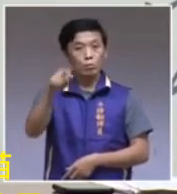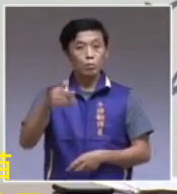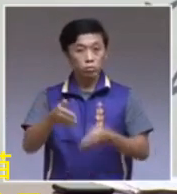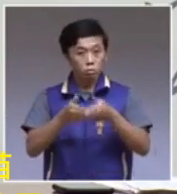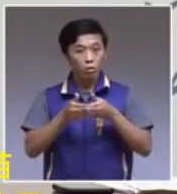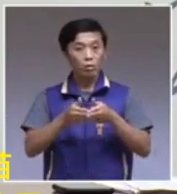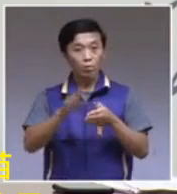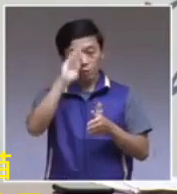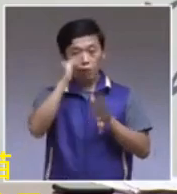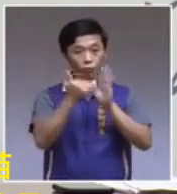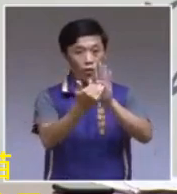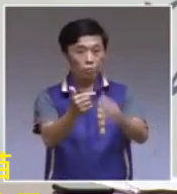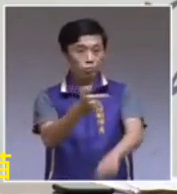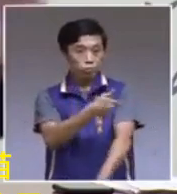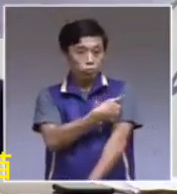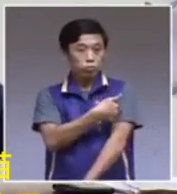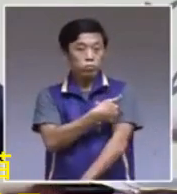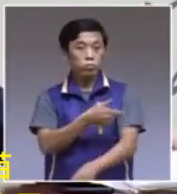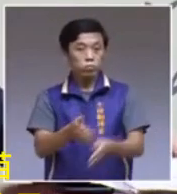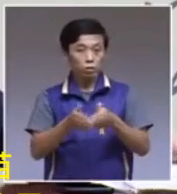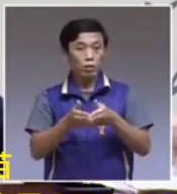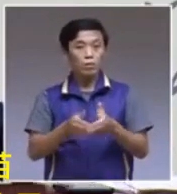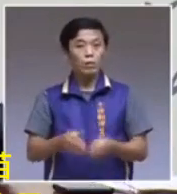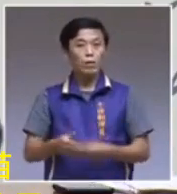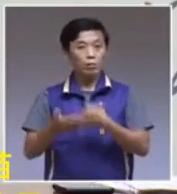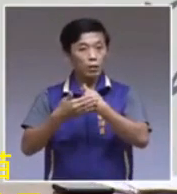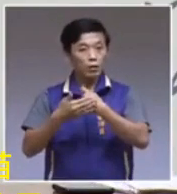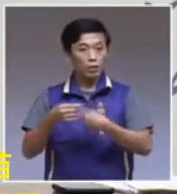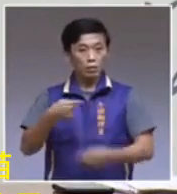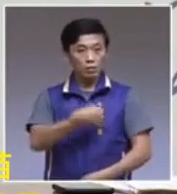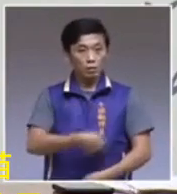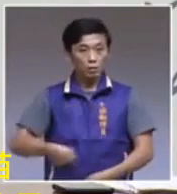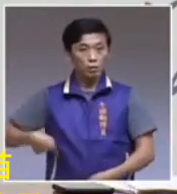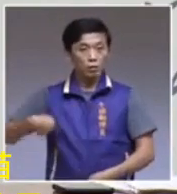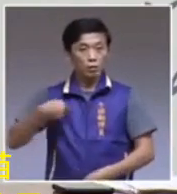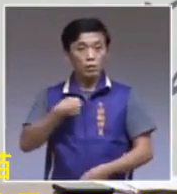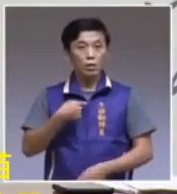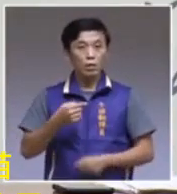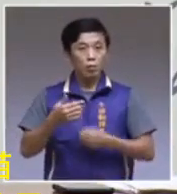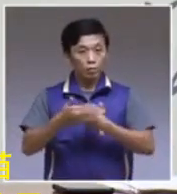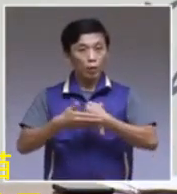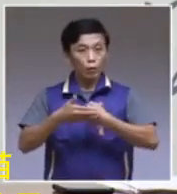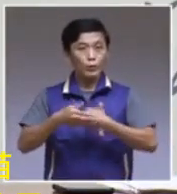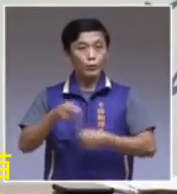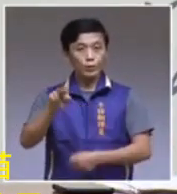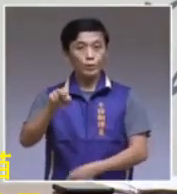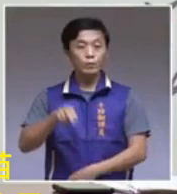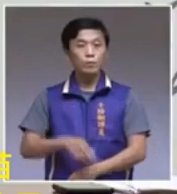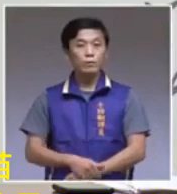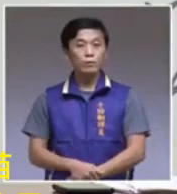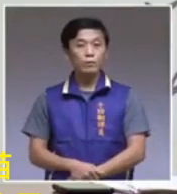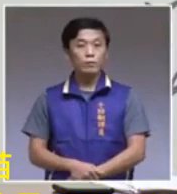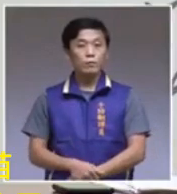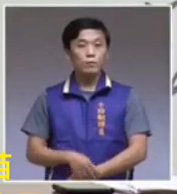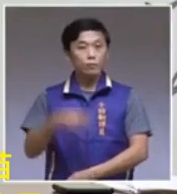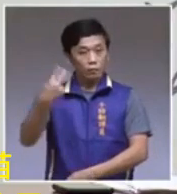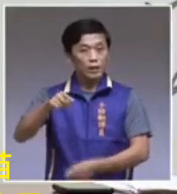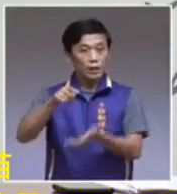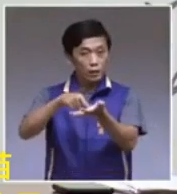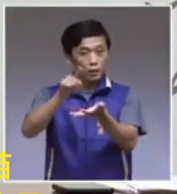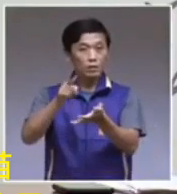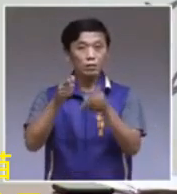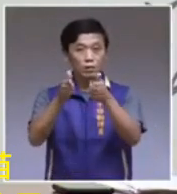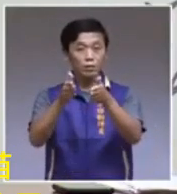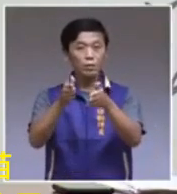施打疫苗，那对我们才能够形成比较好的保护率。那在这边再次跟各